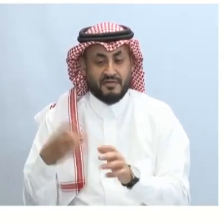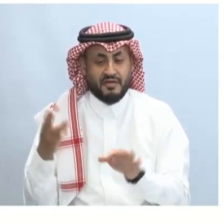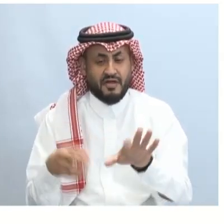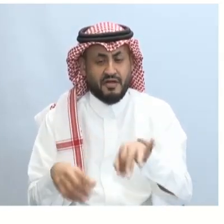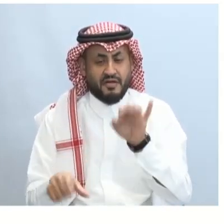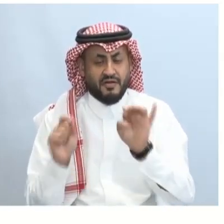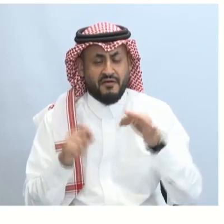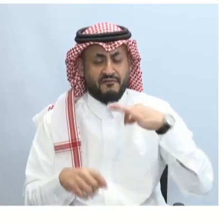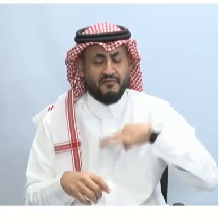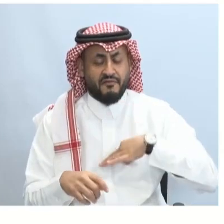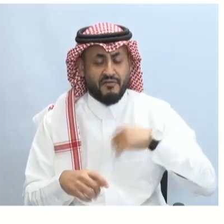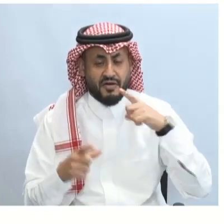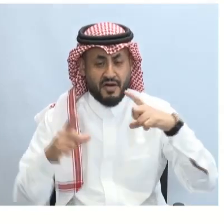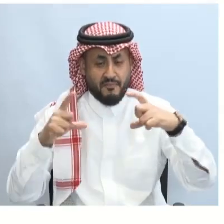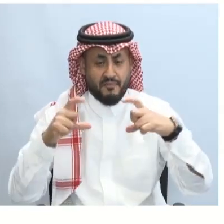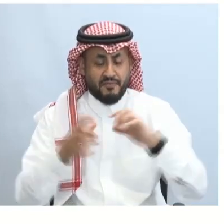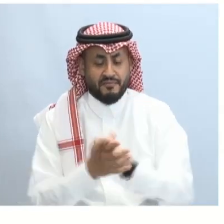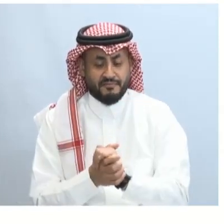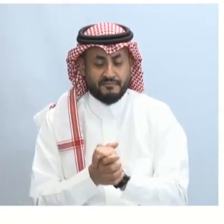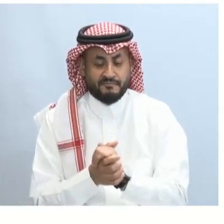استخراج فوائد من المقطع